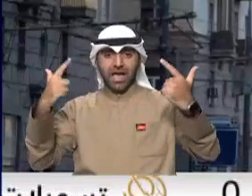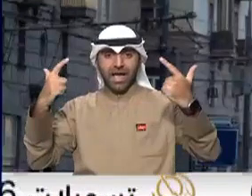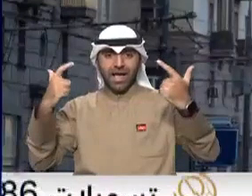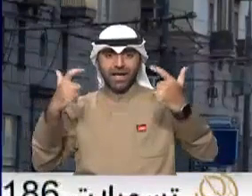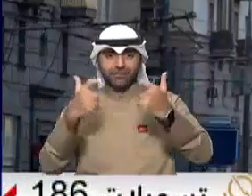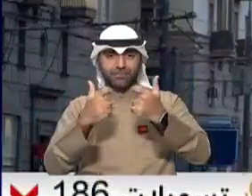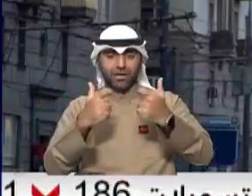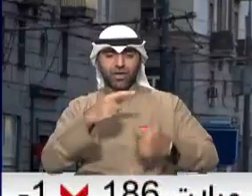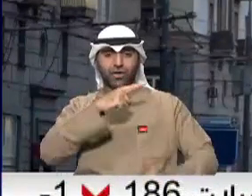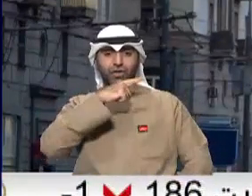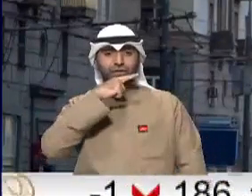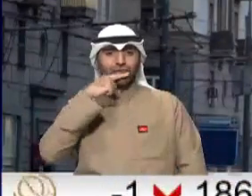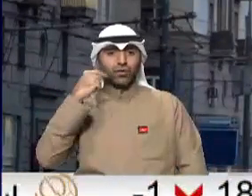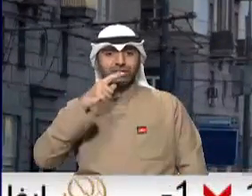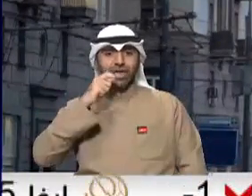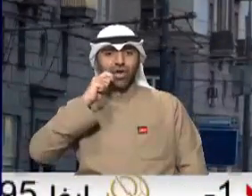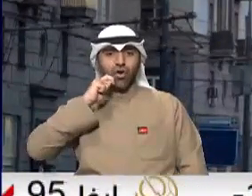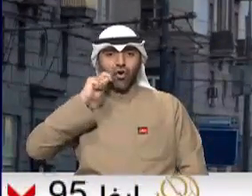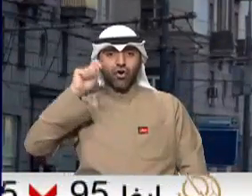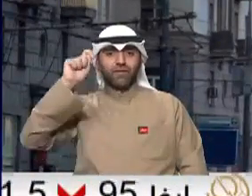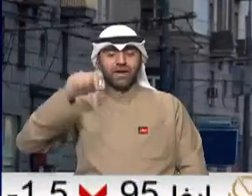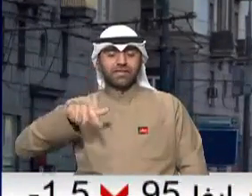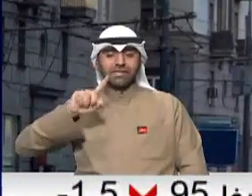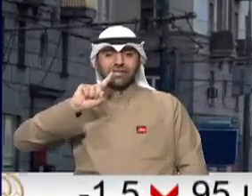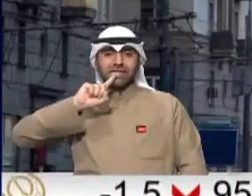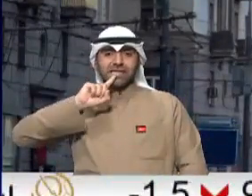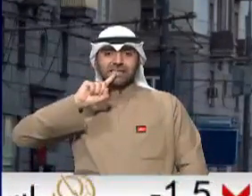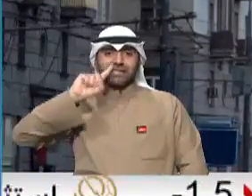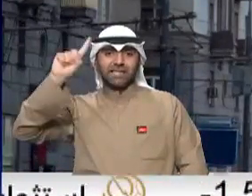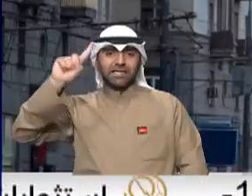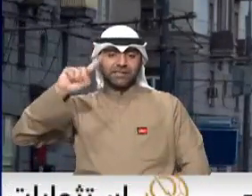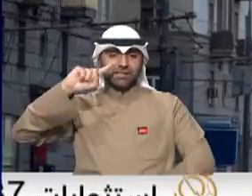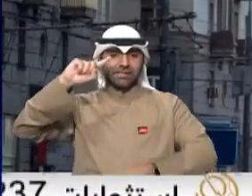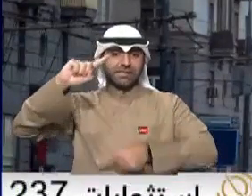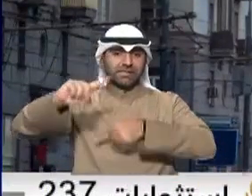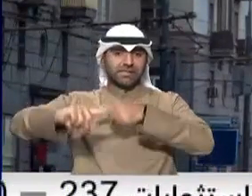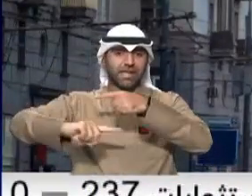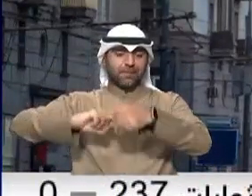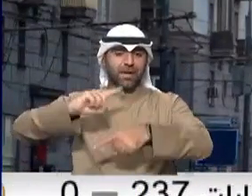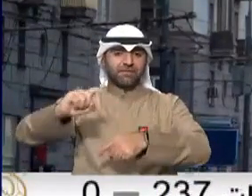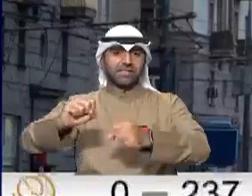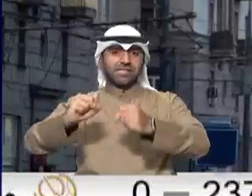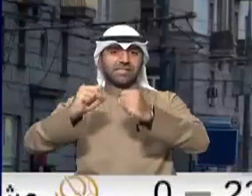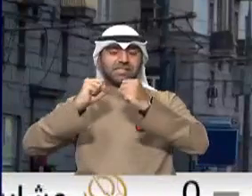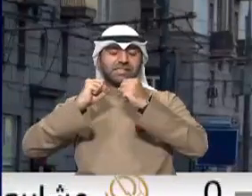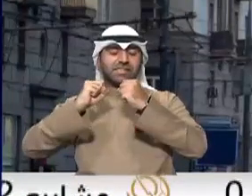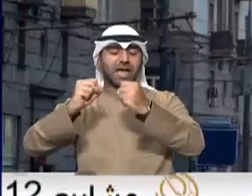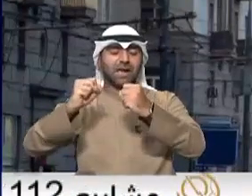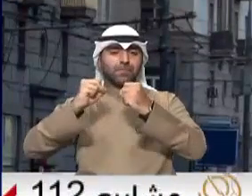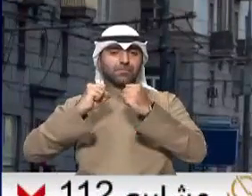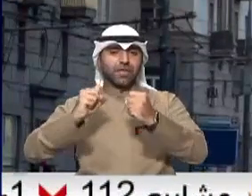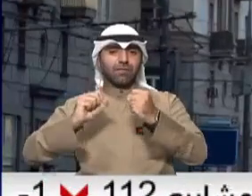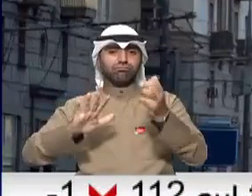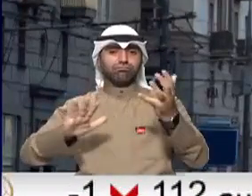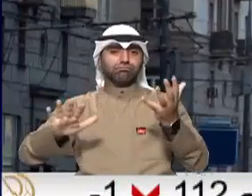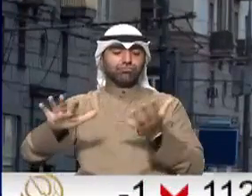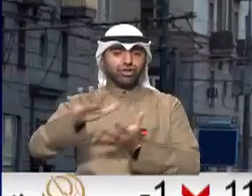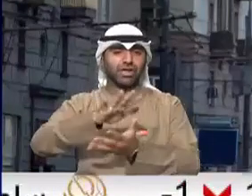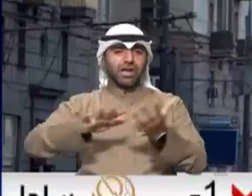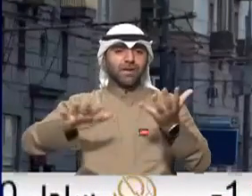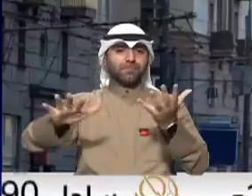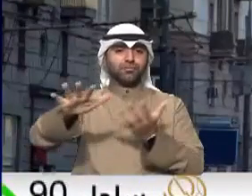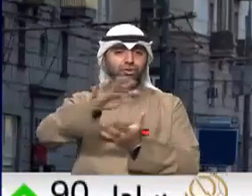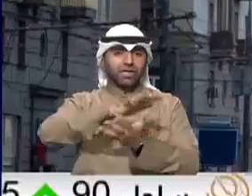لأن هناك ضجة إعلامية كبيرة وهناك بروباغندا من الطرفين